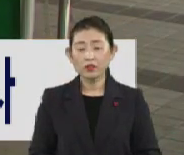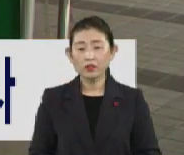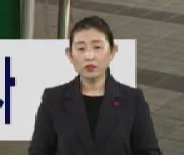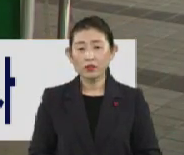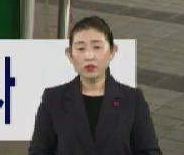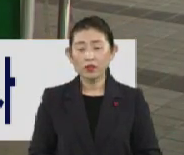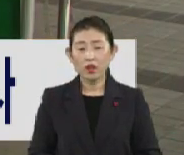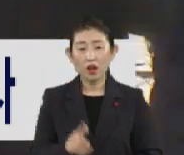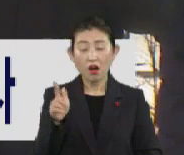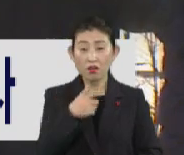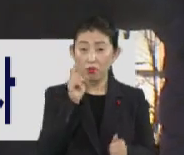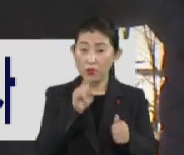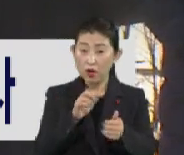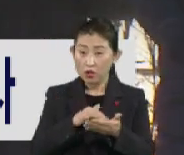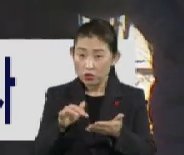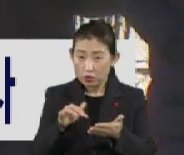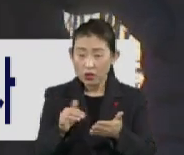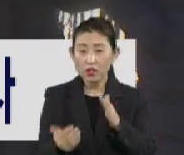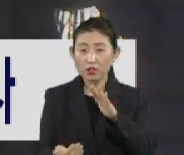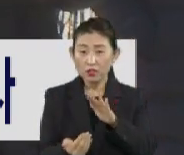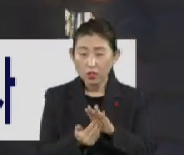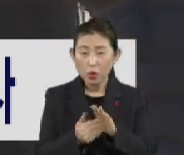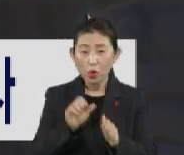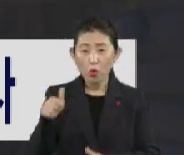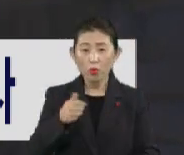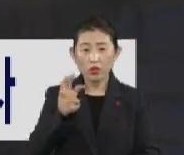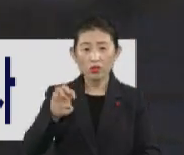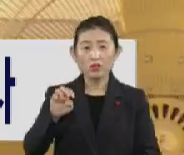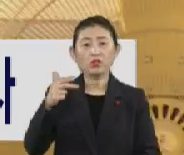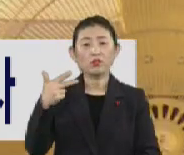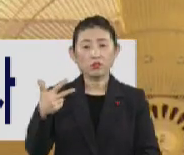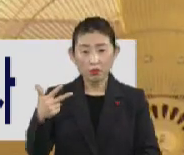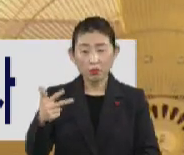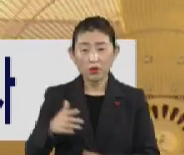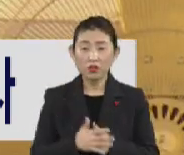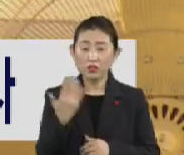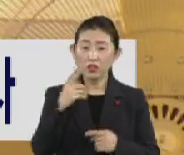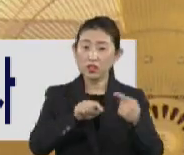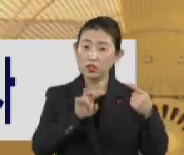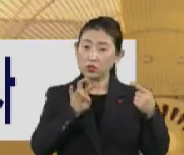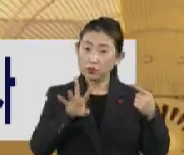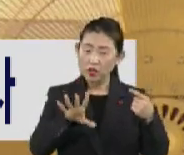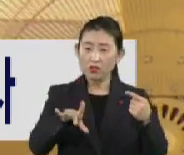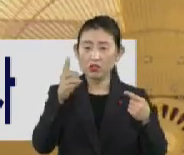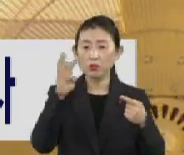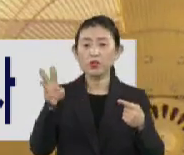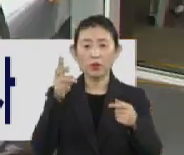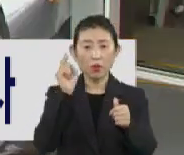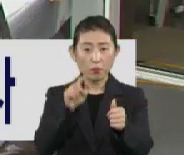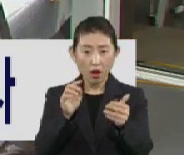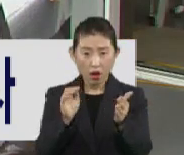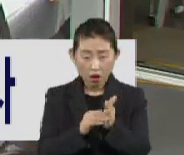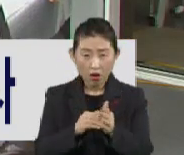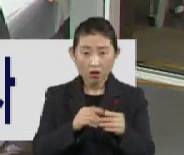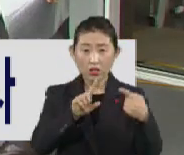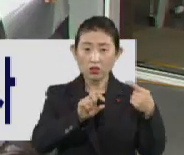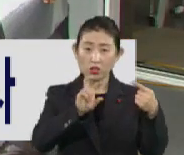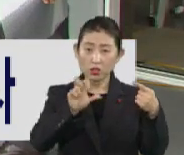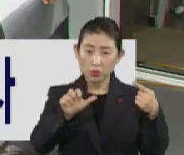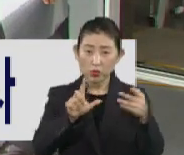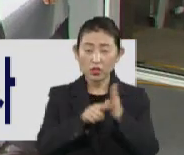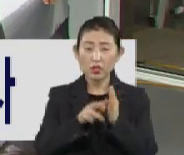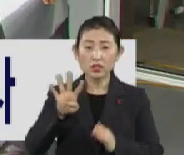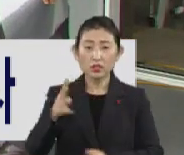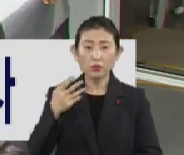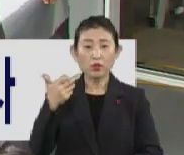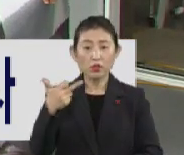충남도에 따르면 하루 확진자 수가 역대 최다인 537명으로 지난 24일 처음으로 300명대가 나온 이후